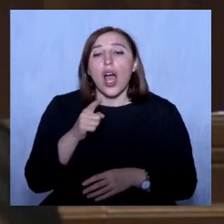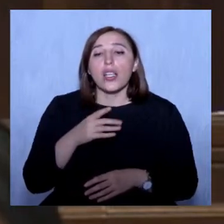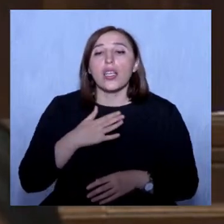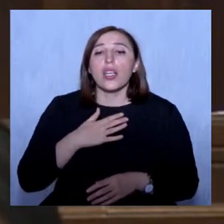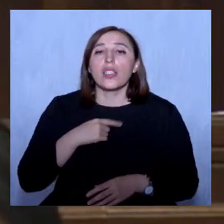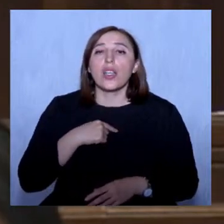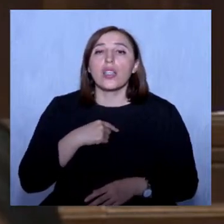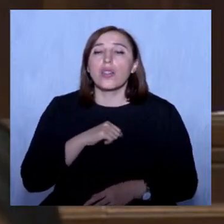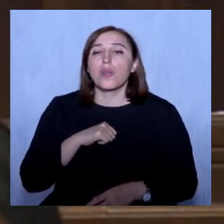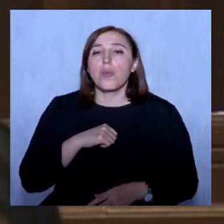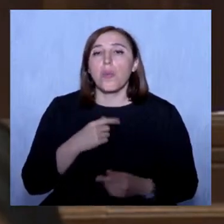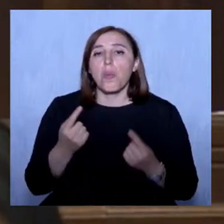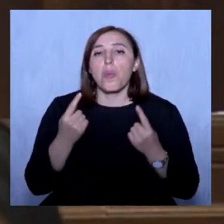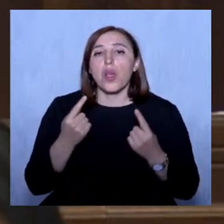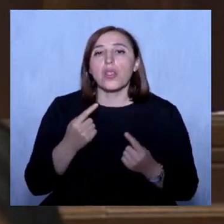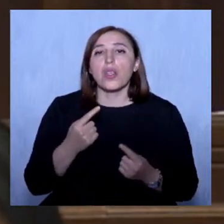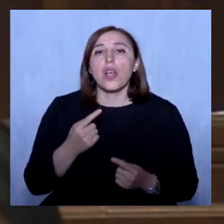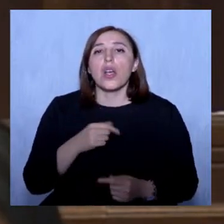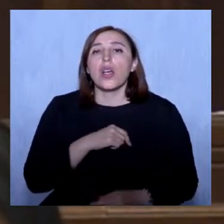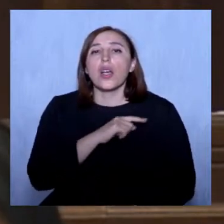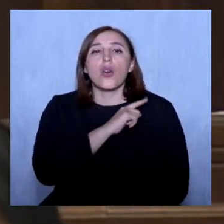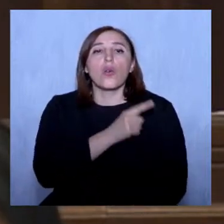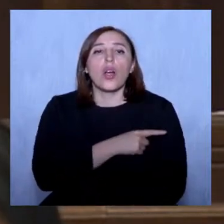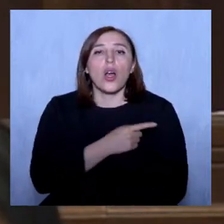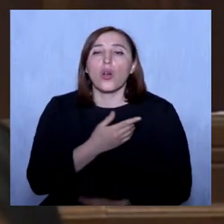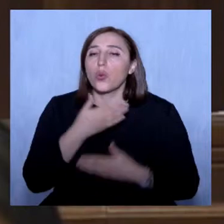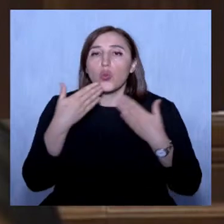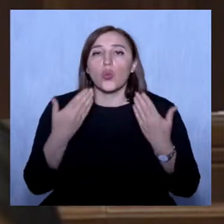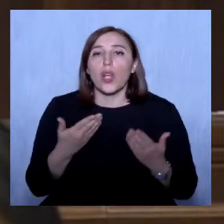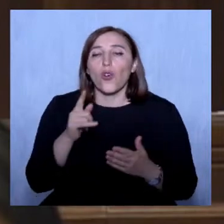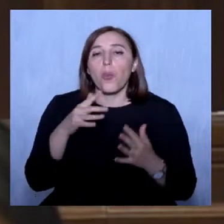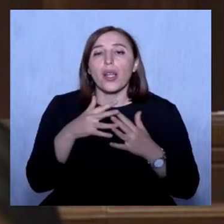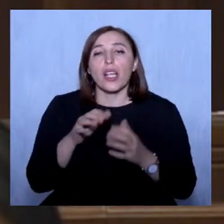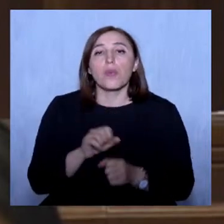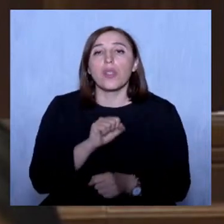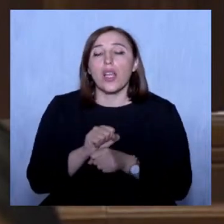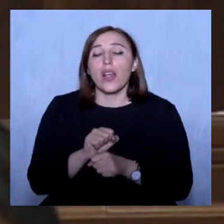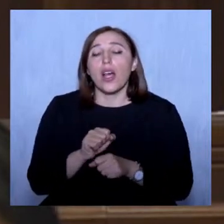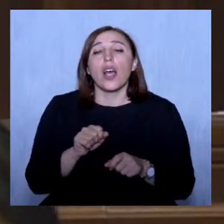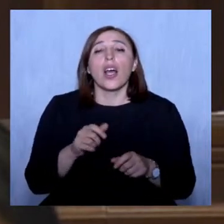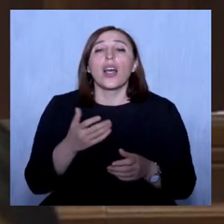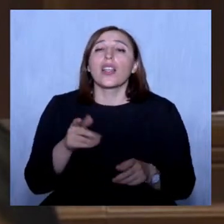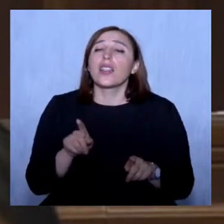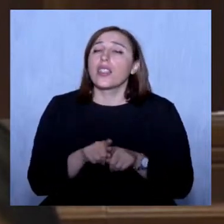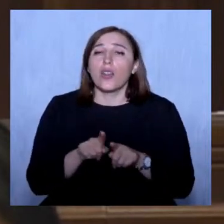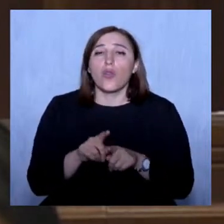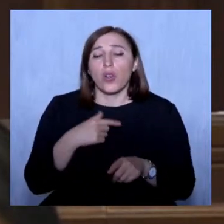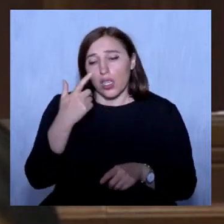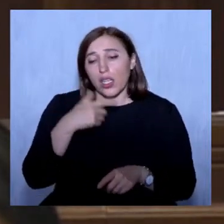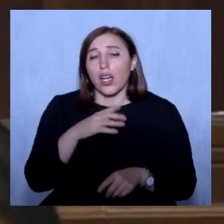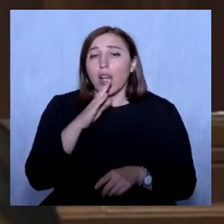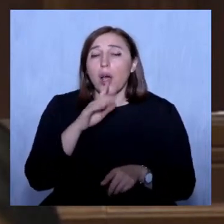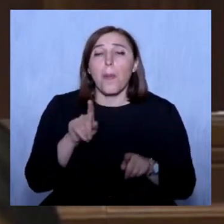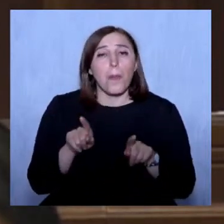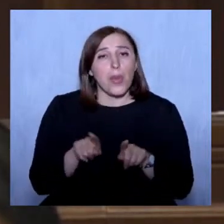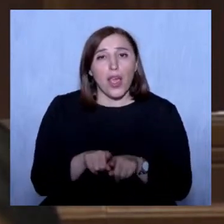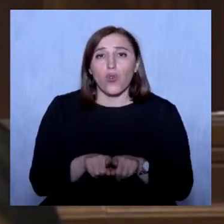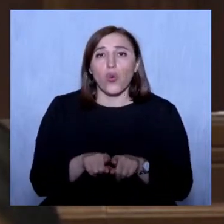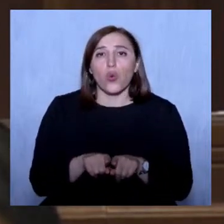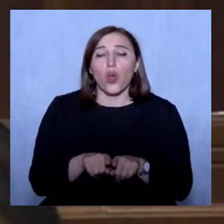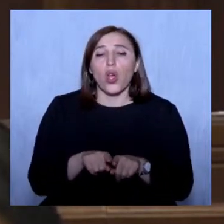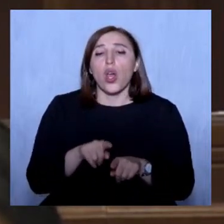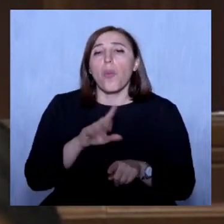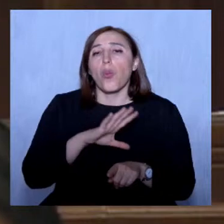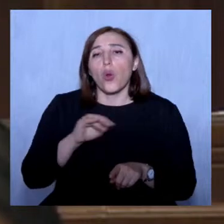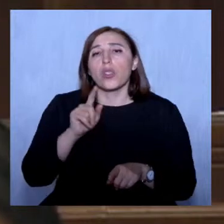կամ կչունեցա դապատերազմը դատարեսնելու թեք ուս ինձ դավաճան անվանելու գնով, մի և նույն է, այս խանից էտո մի և նույն է ձեզ